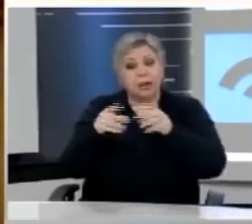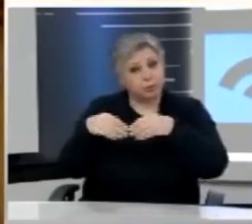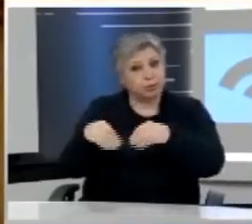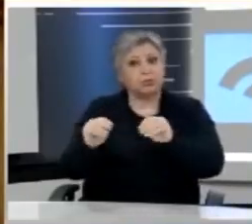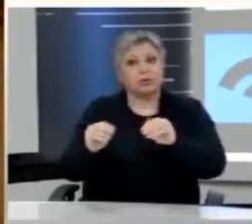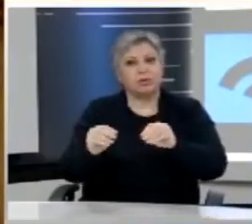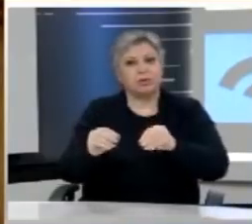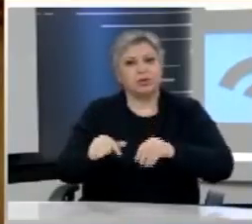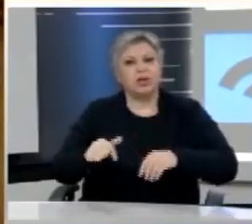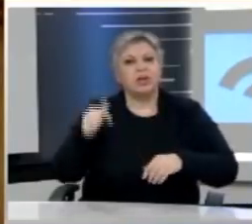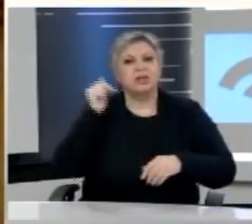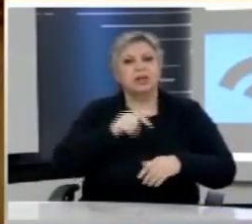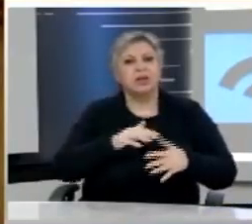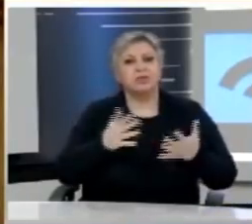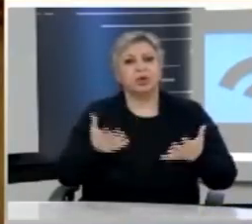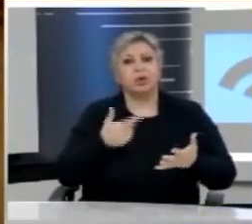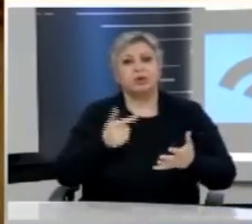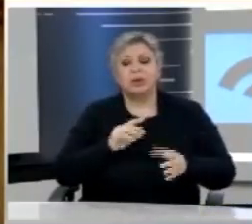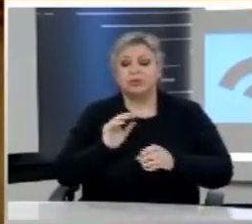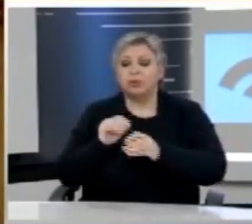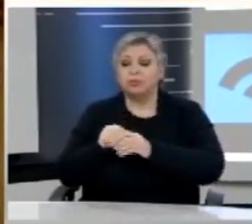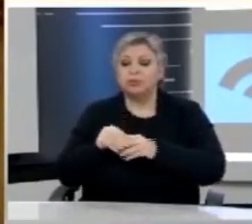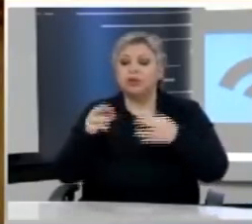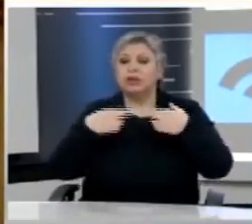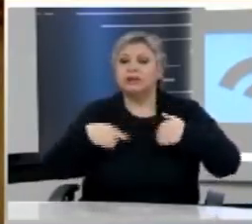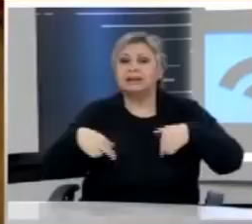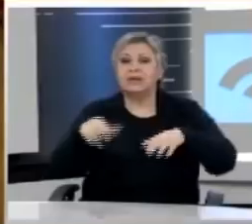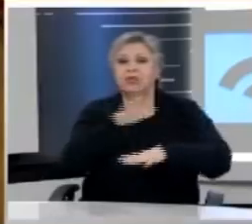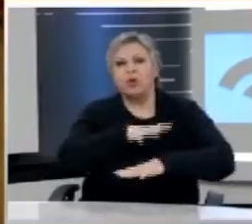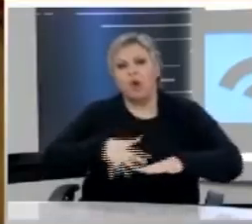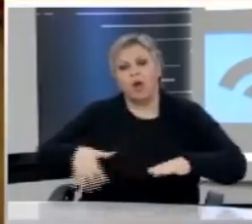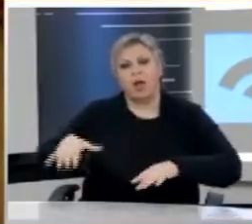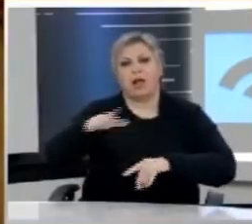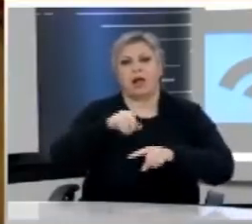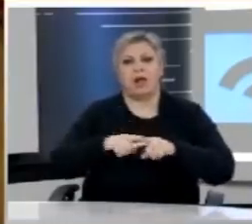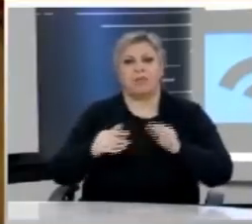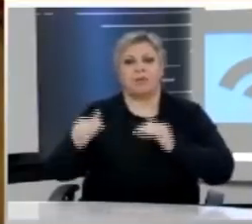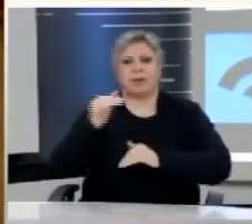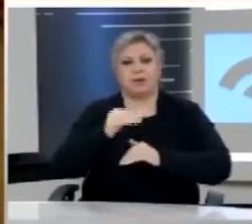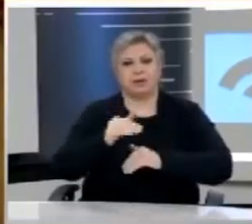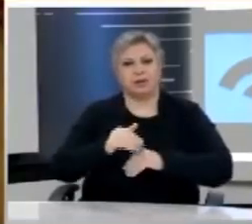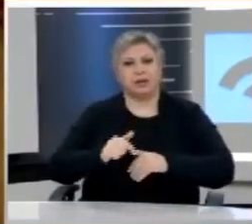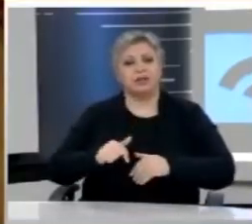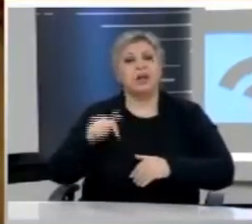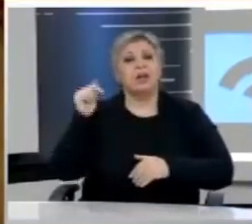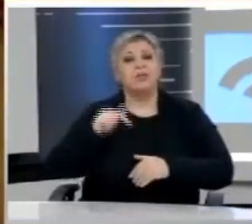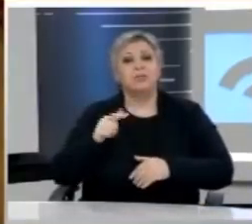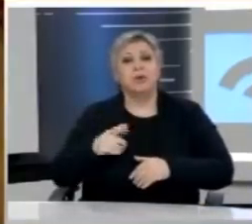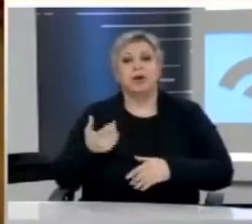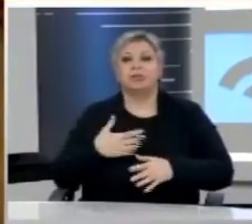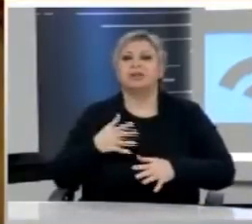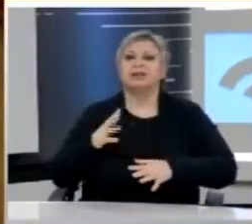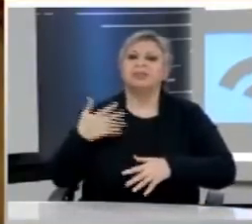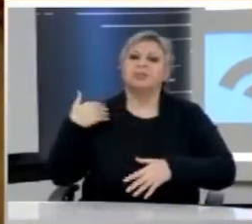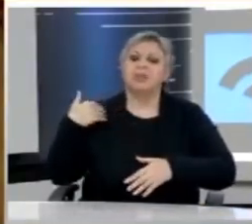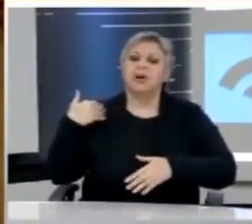το οποίο κάνει παρέμβαση μάλιστα στο Συμβούλιο της Επικρατείας εναντίον των προσφυγών που κατέθεσαν οι